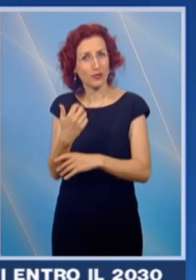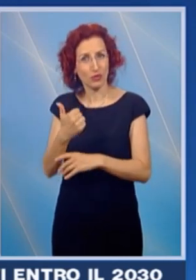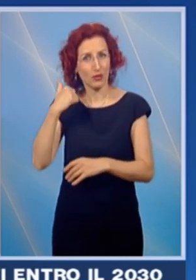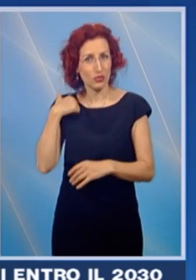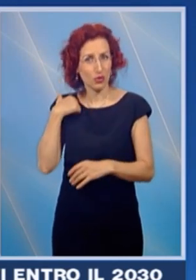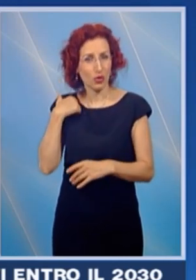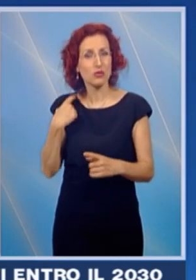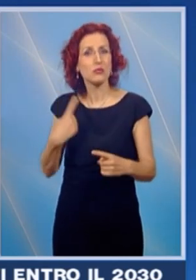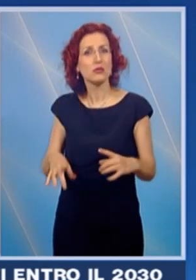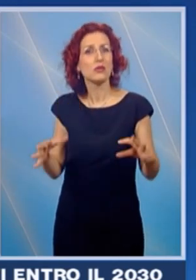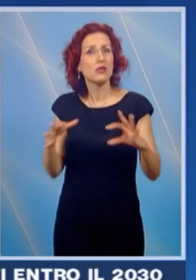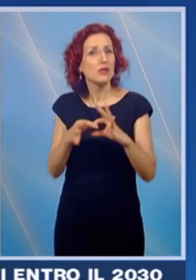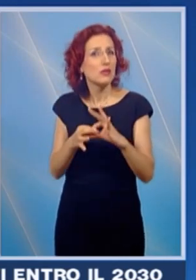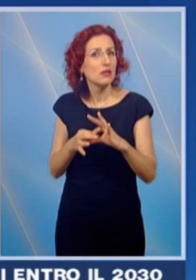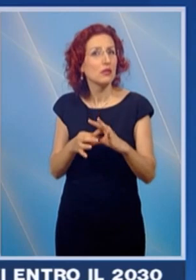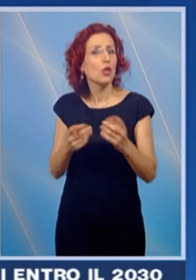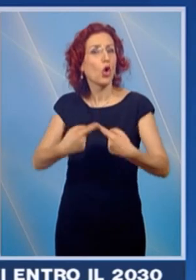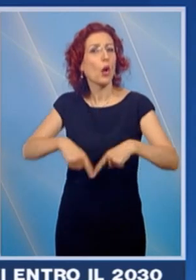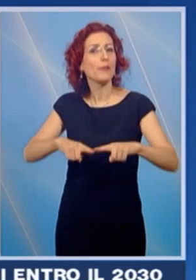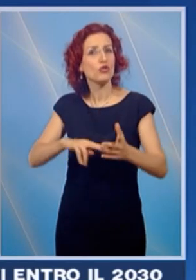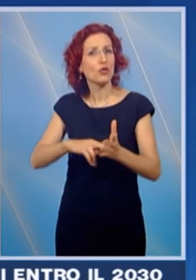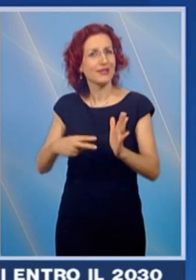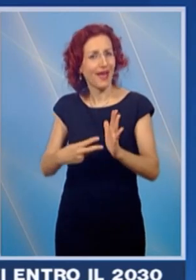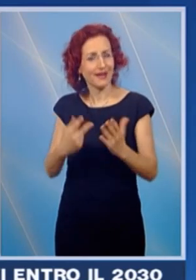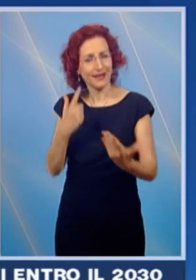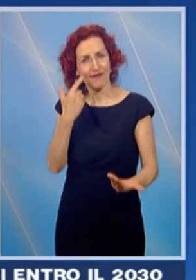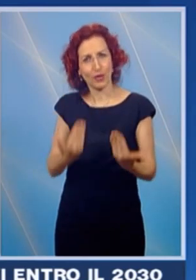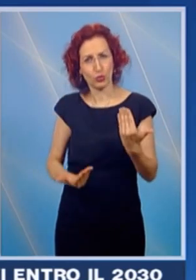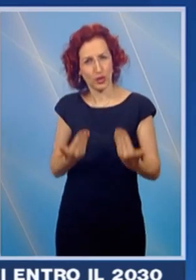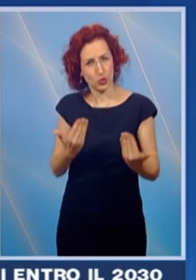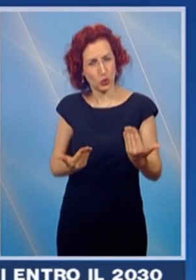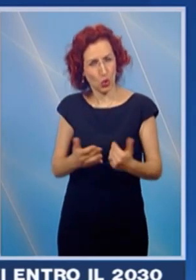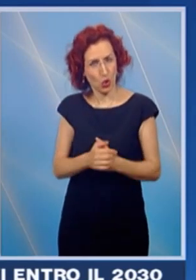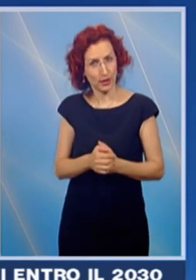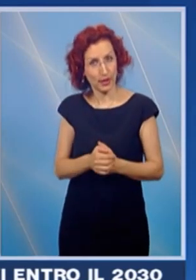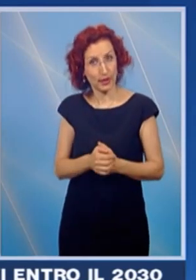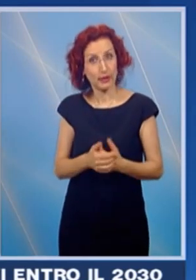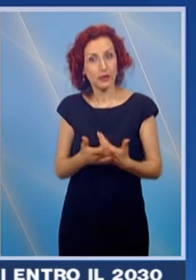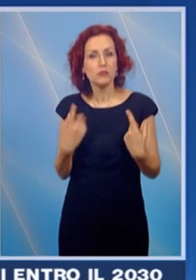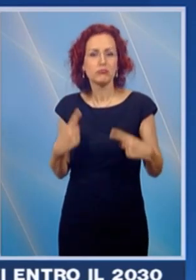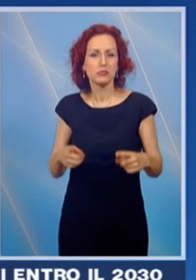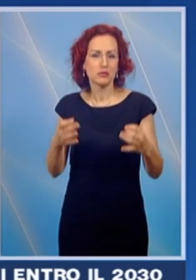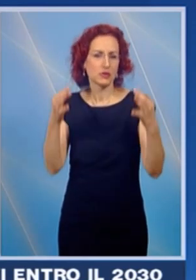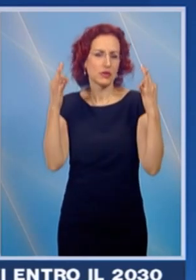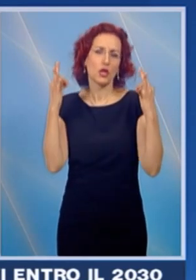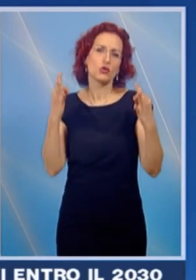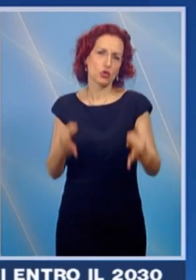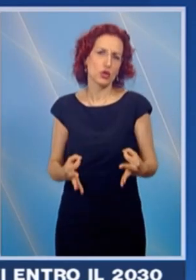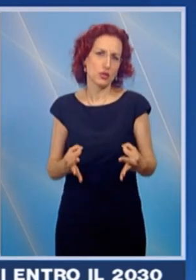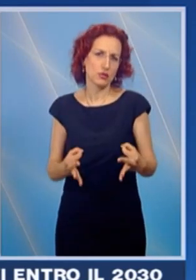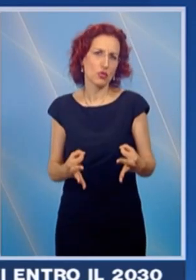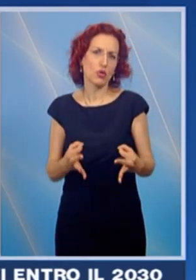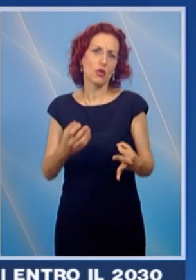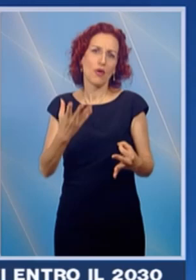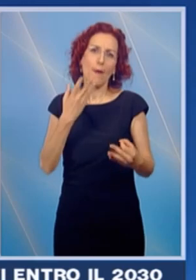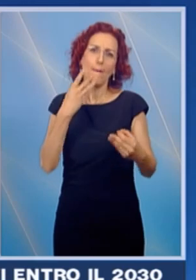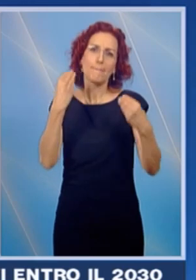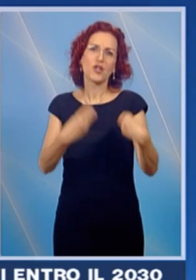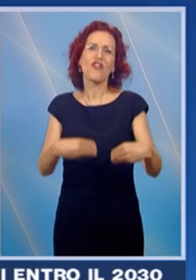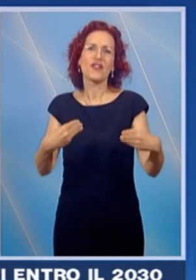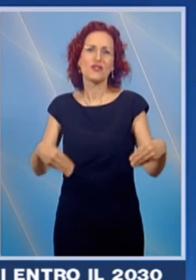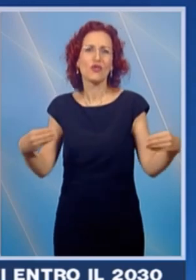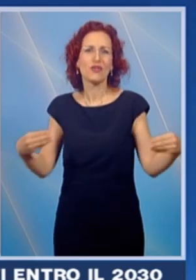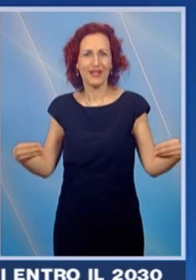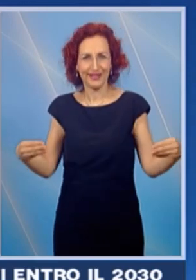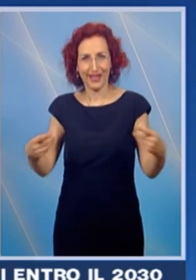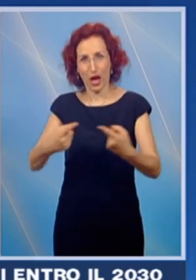sulla composizione delle commissioni tecniche di valutazione, a tal punto che si è deciso di incrementare le professionalità a disposizione